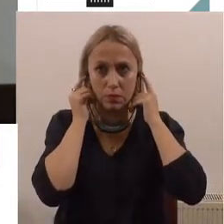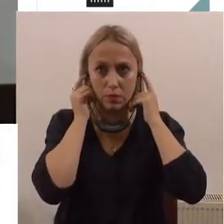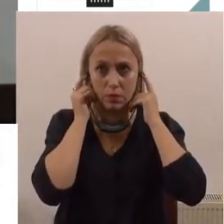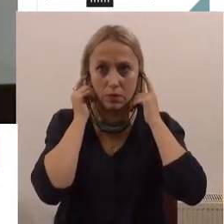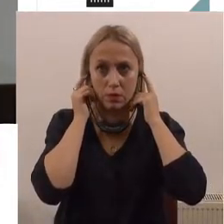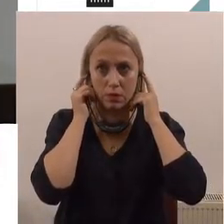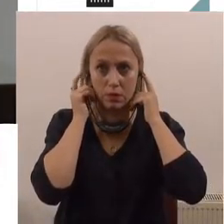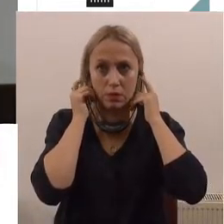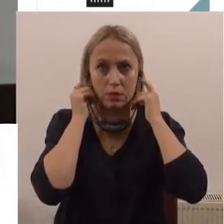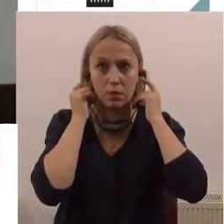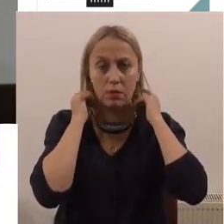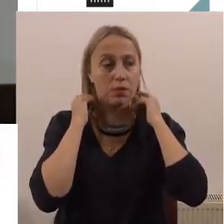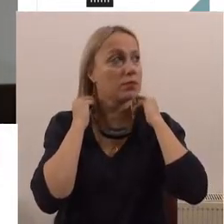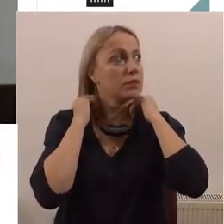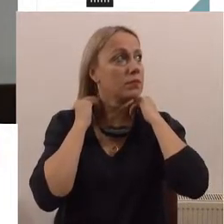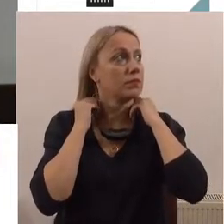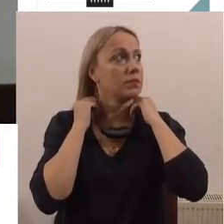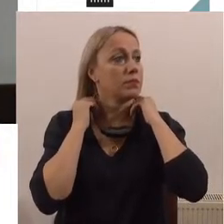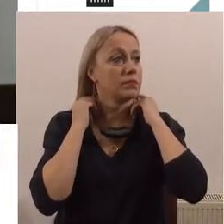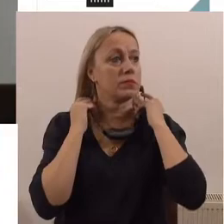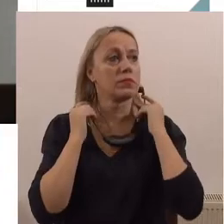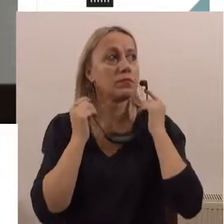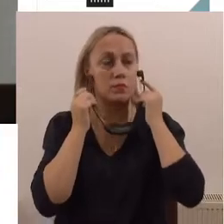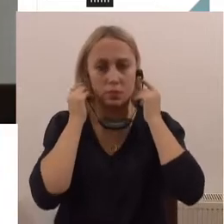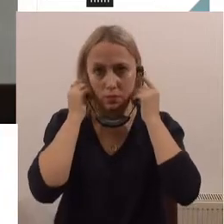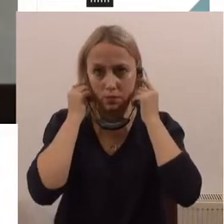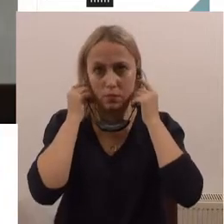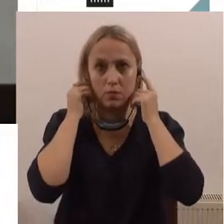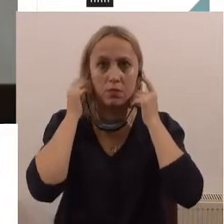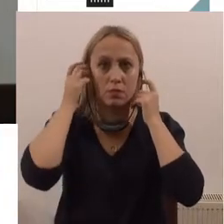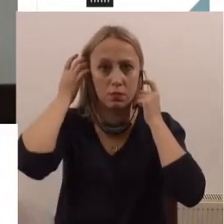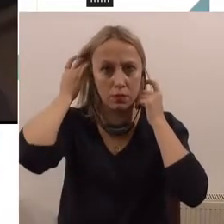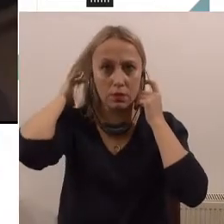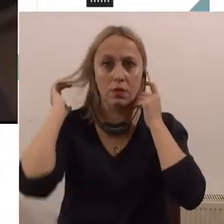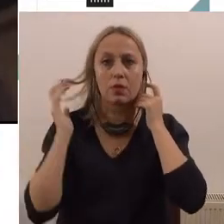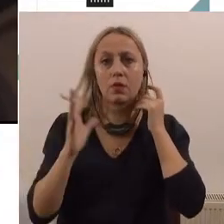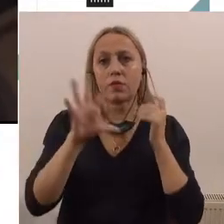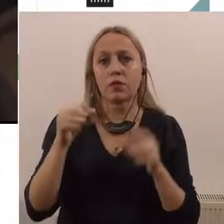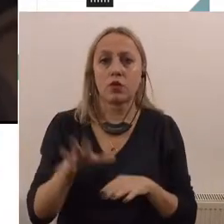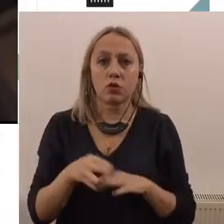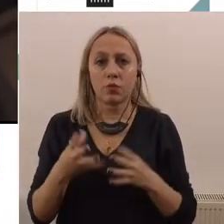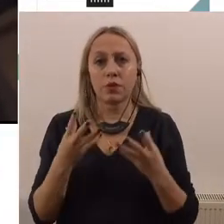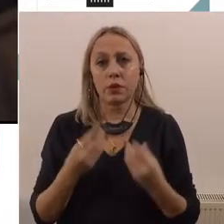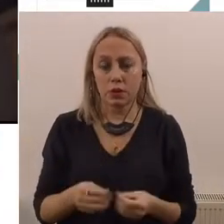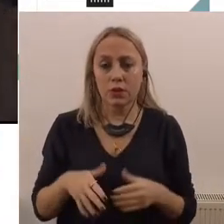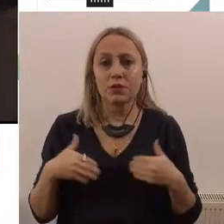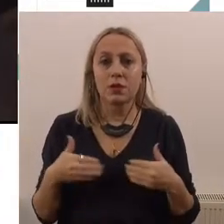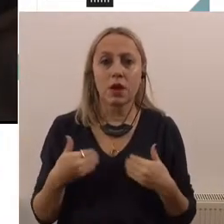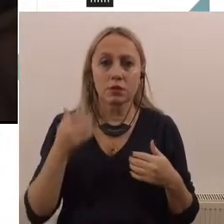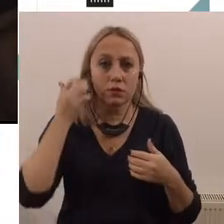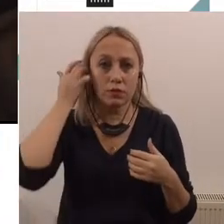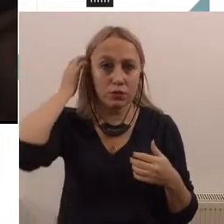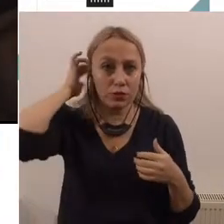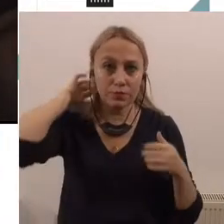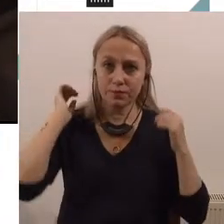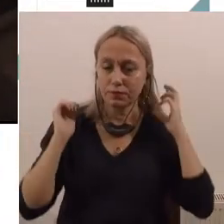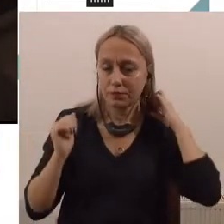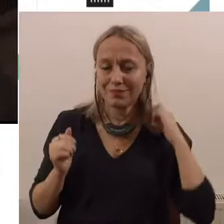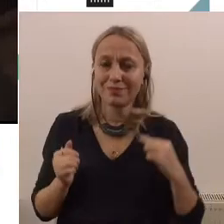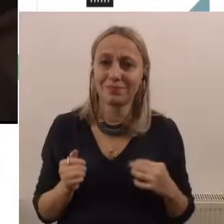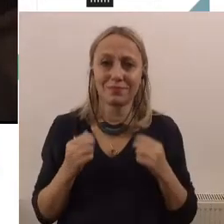Can we see her on the screen, please? Yeah, hello. Hello, everyone. Всем добрый день. Здравствуйте. Дзен